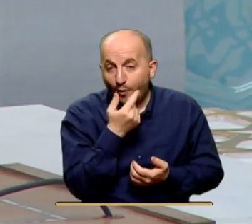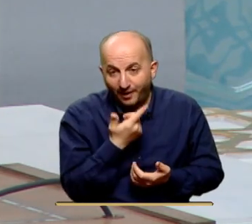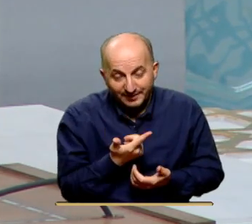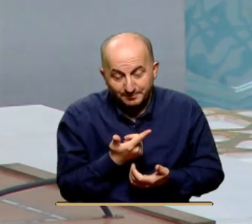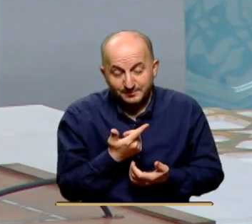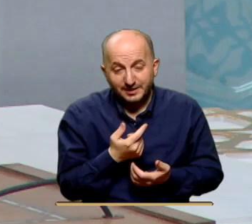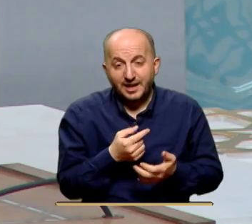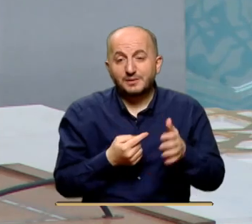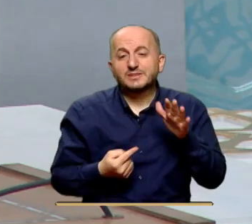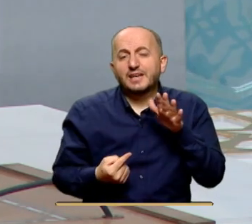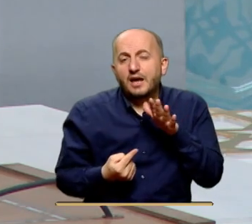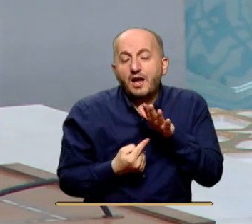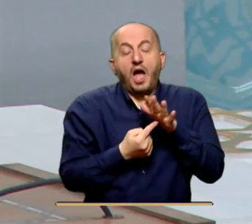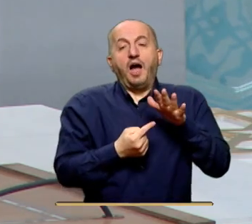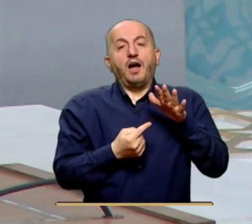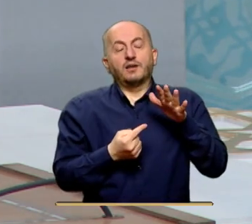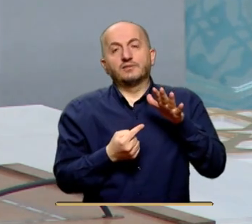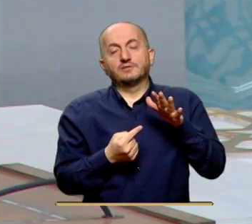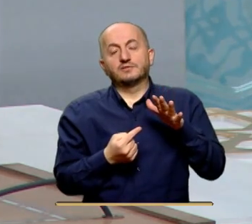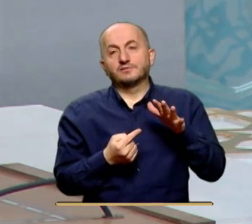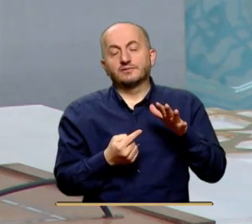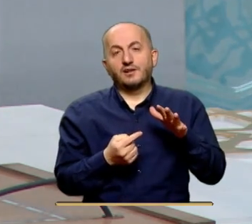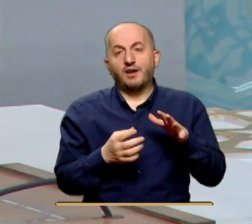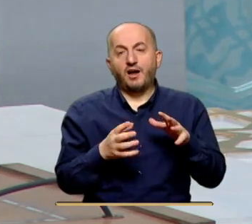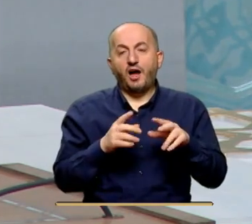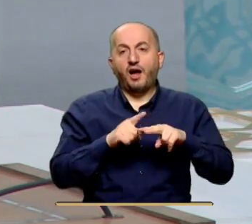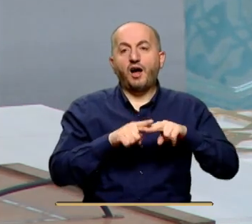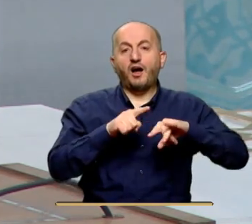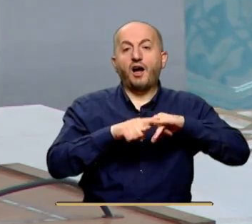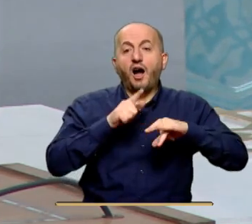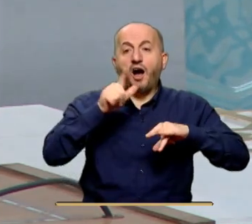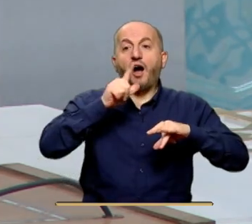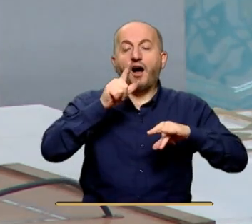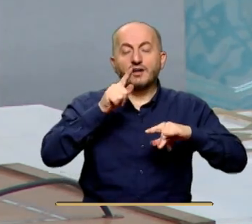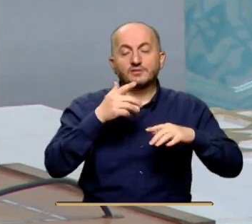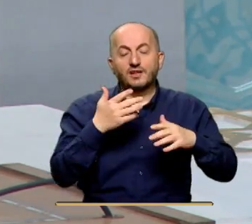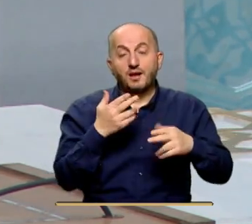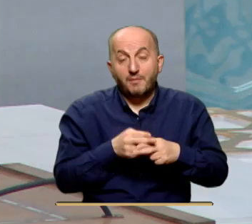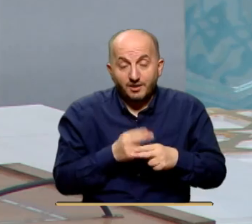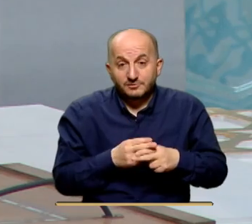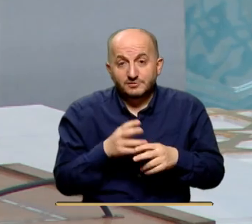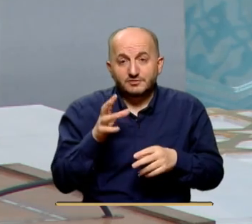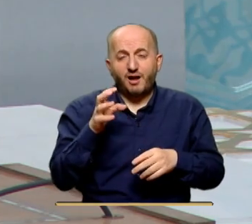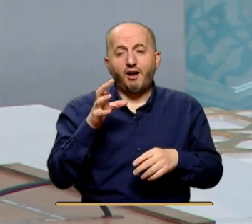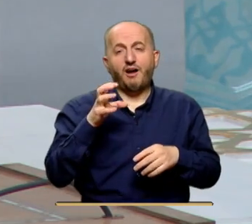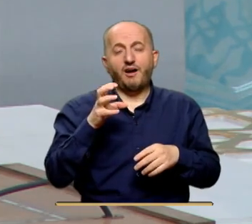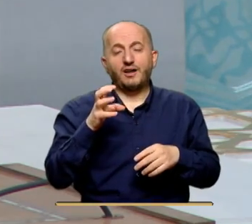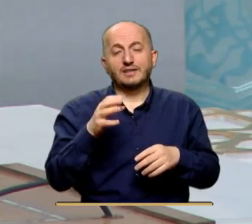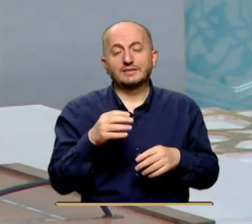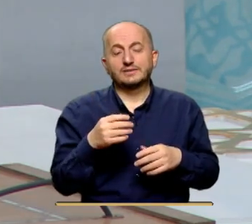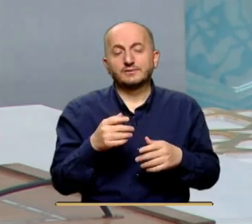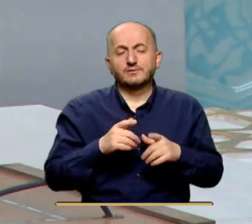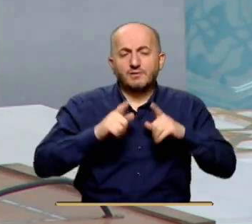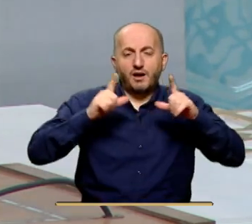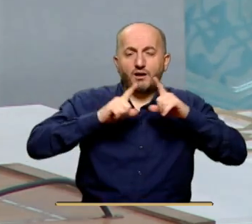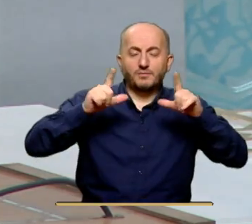Elimize bir diken batıyor, bir ateş değiyor, hemen ah ediyoruz. Hemen can acısıyla bir